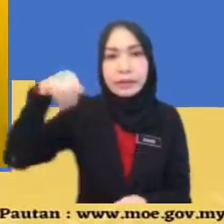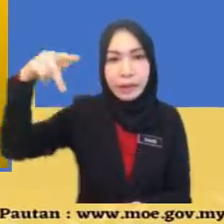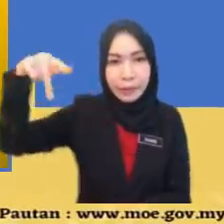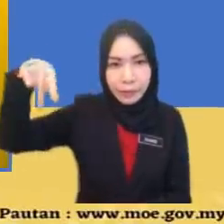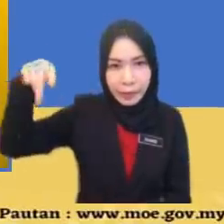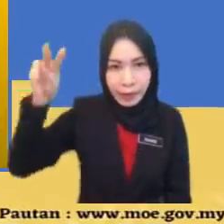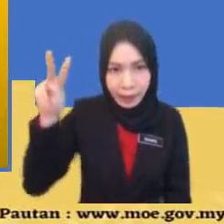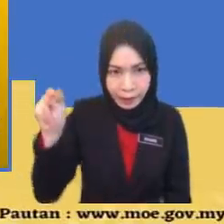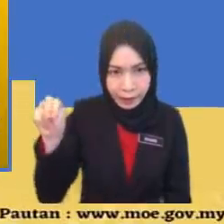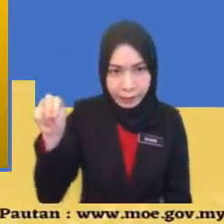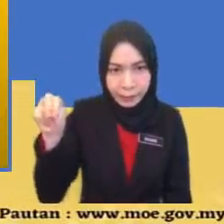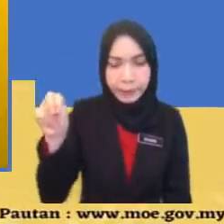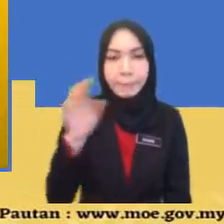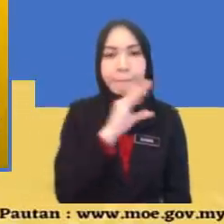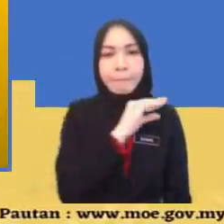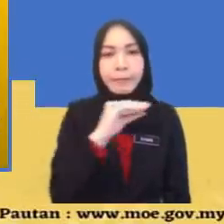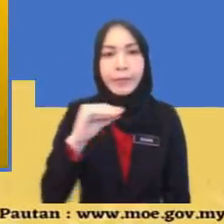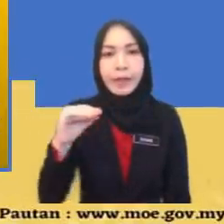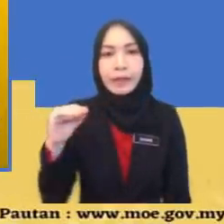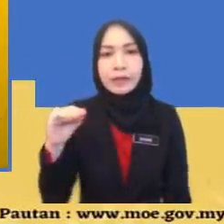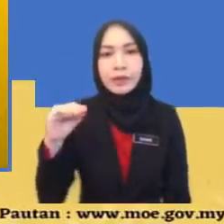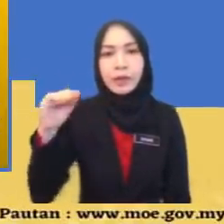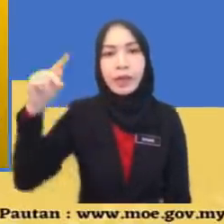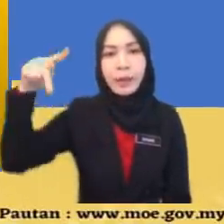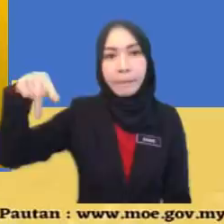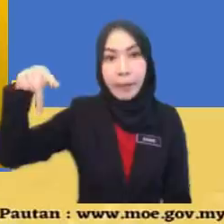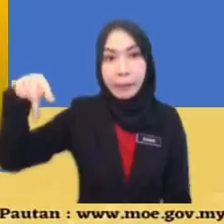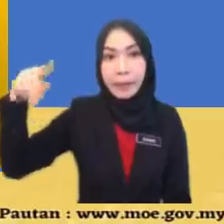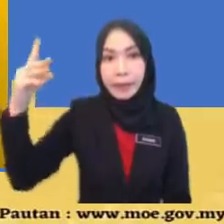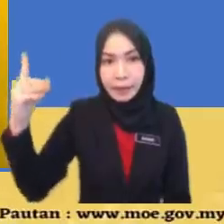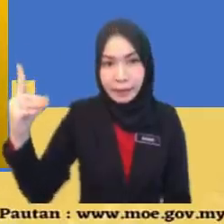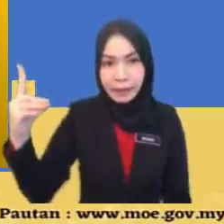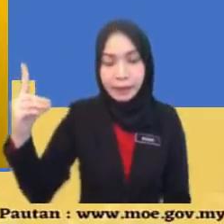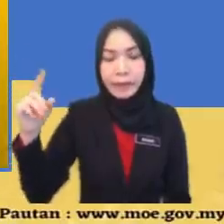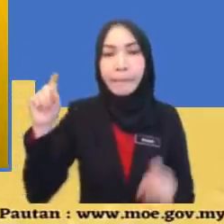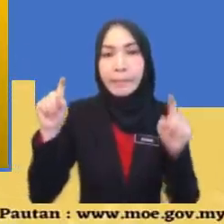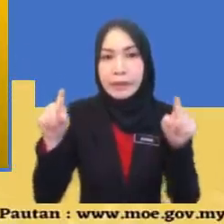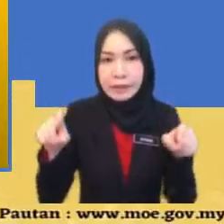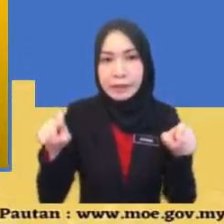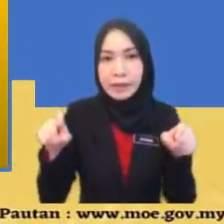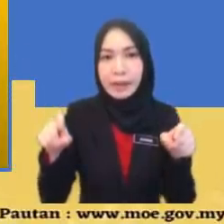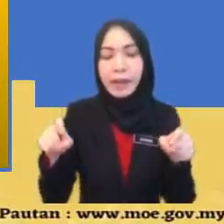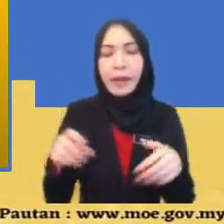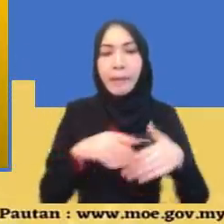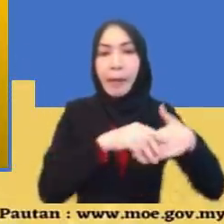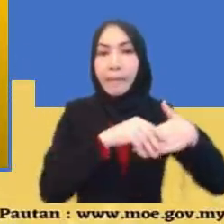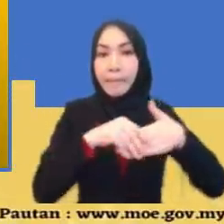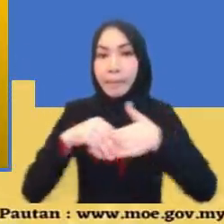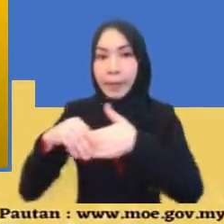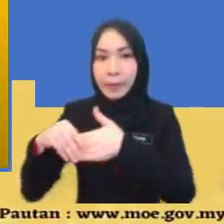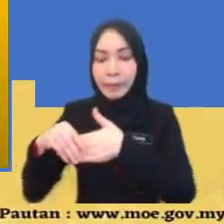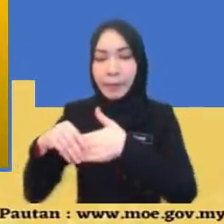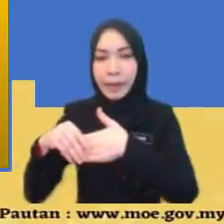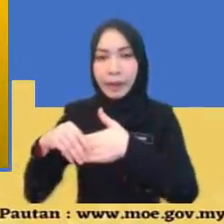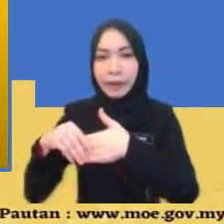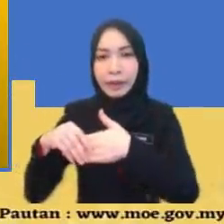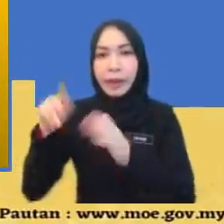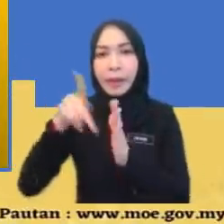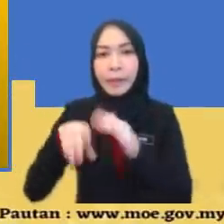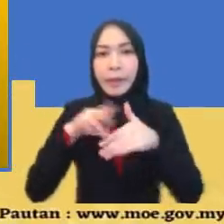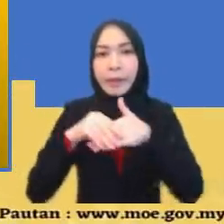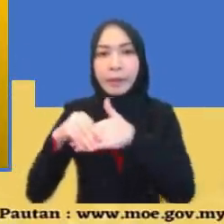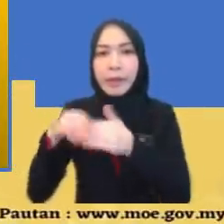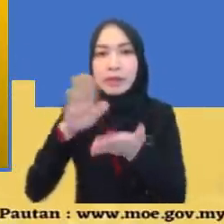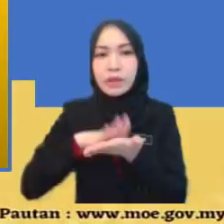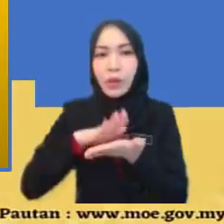pejabat dekan daerah jpn APBD haruslah membimbing pemimpin sekolah dan juga guru-guru